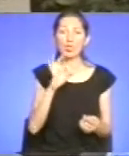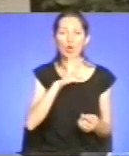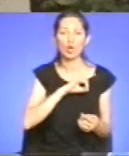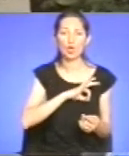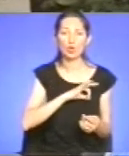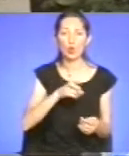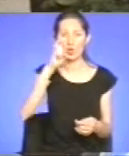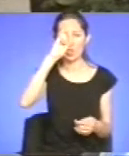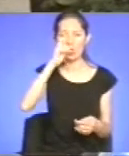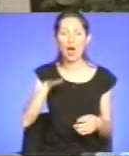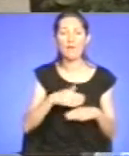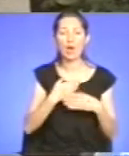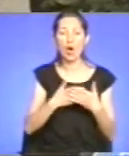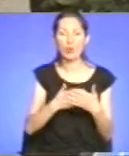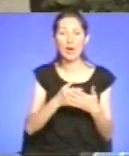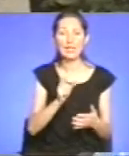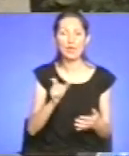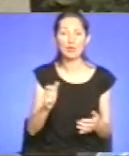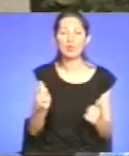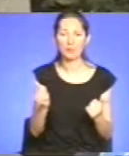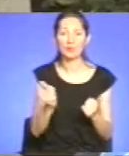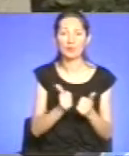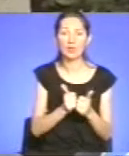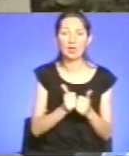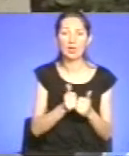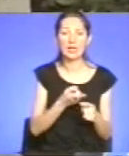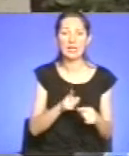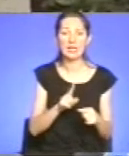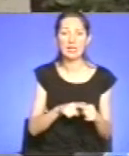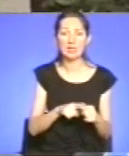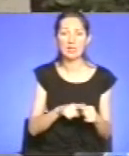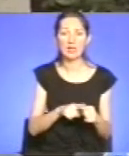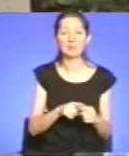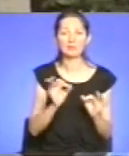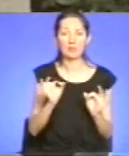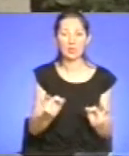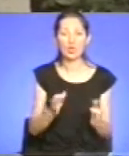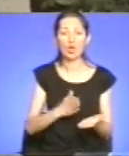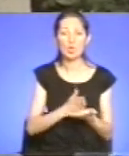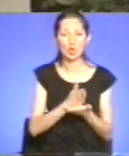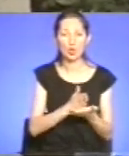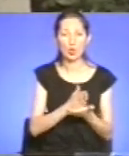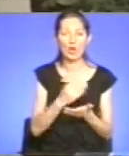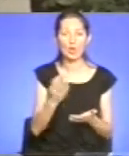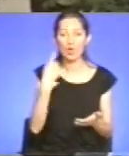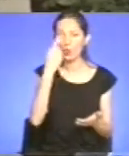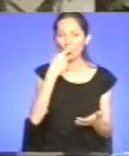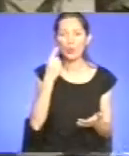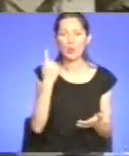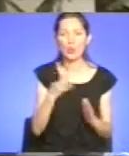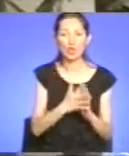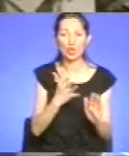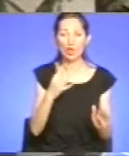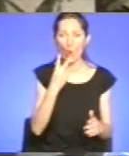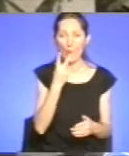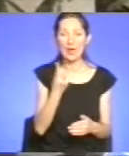от державі, громаді, людям оточуючим її. Це воістину заслуга її особиста в першу чергу. Ви